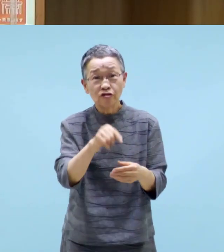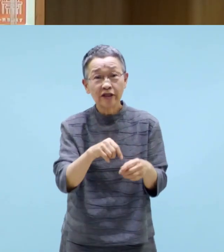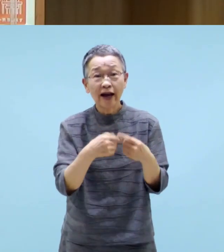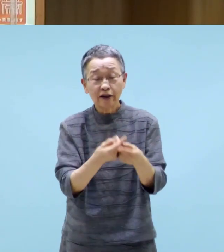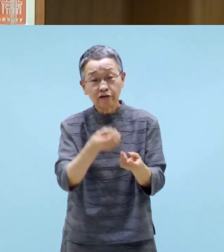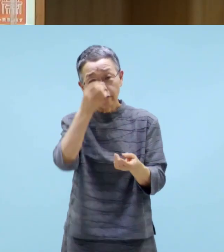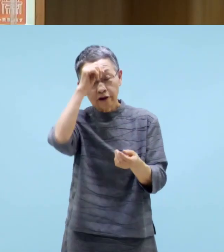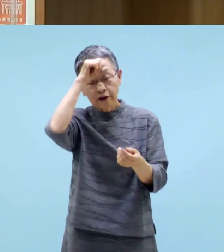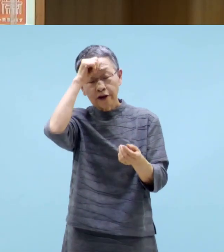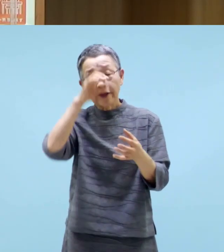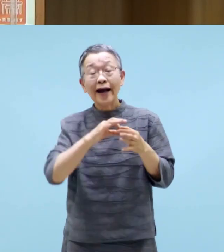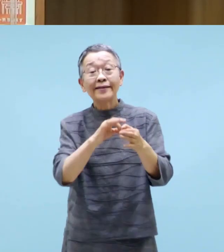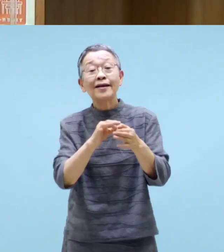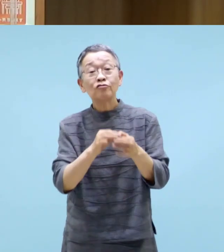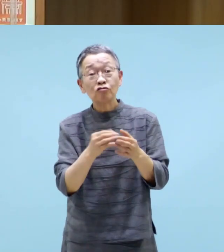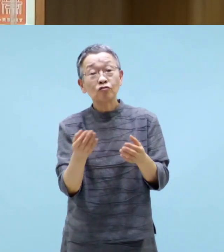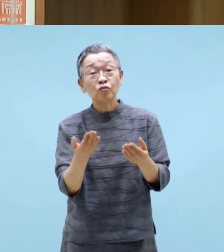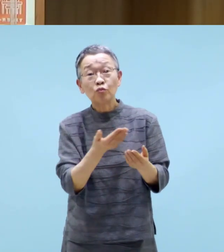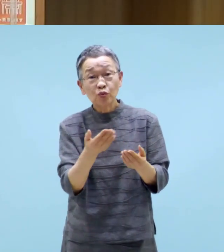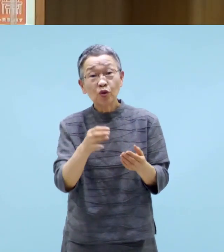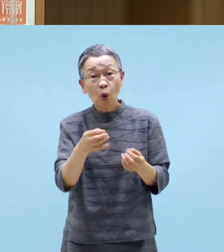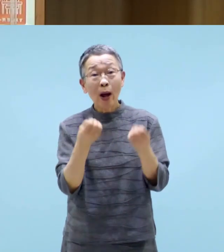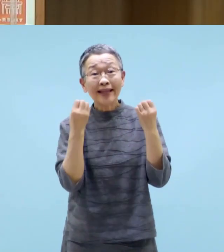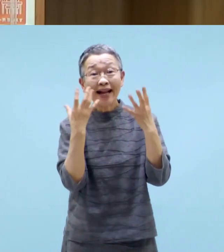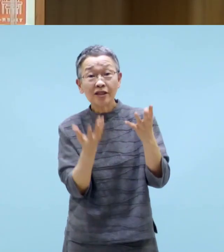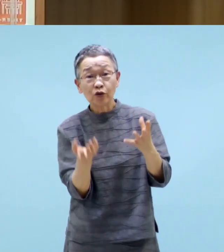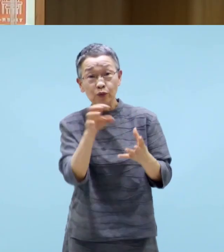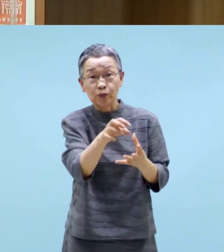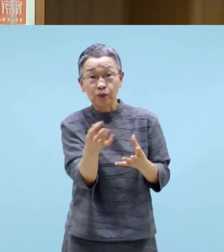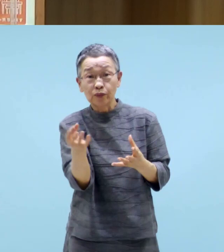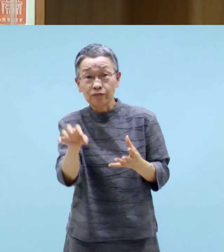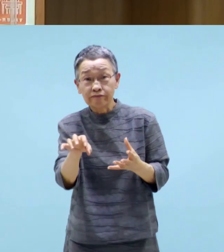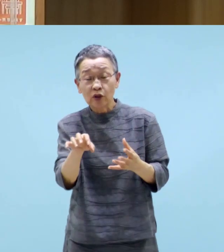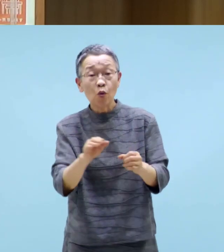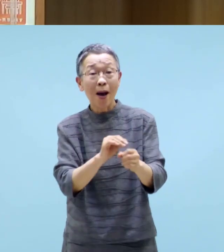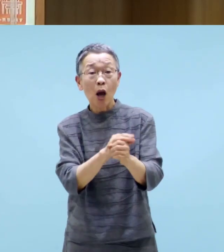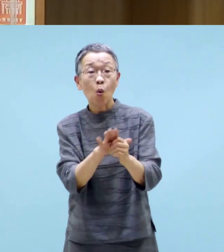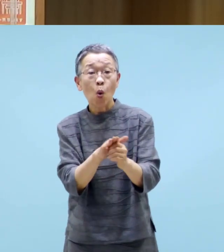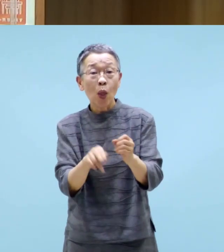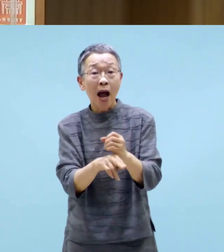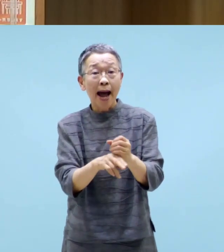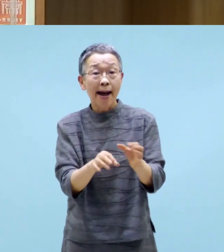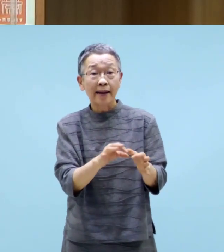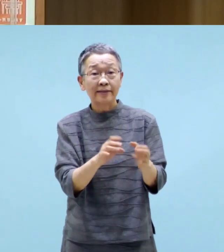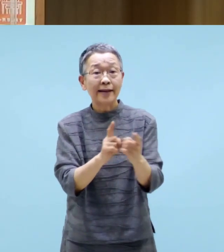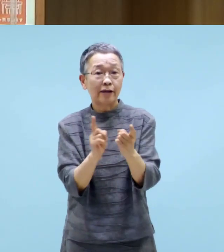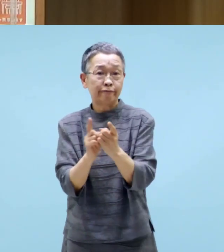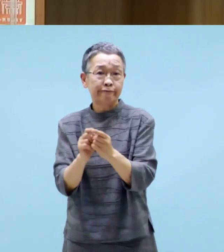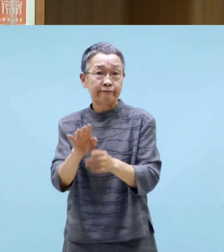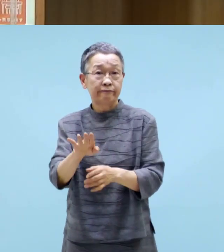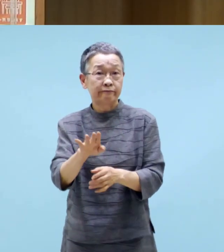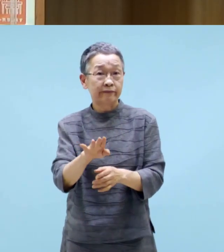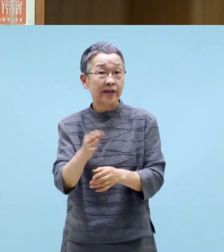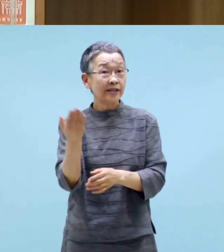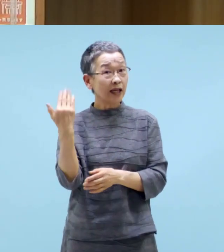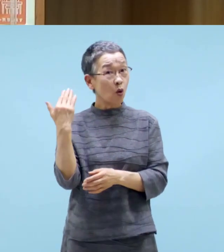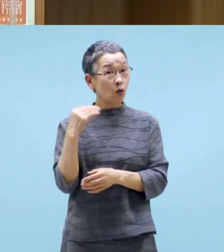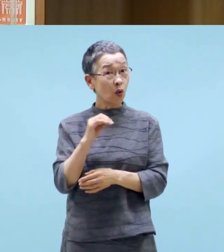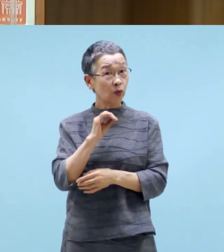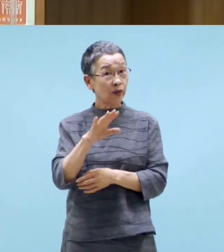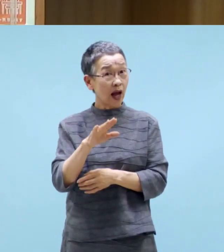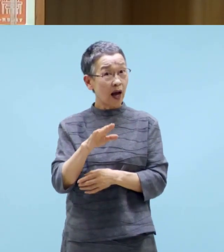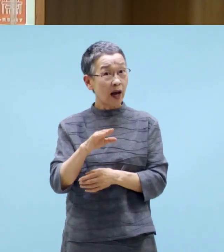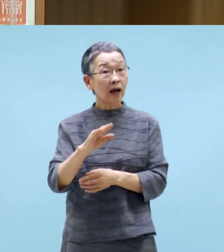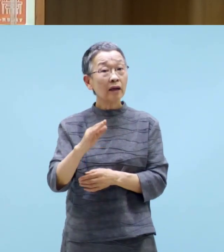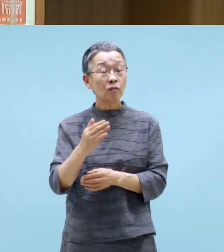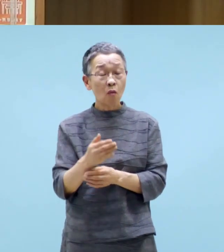症対策局、こちらを新設いたしました。これはコロナ対策の体制強化です。また先ほどもこれも申し上げました